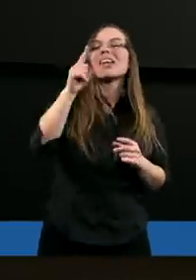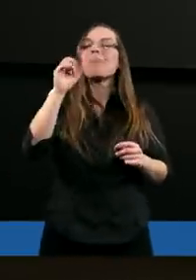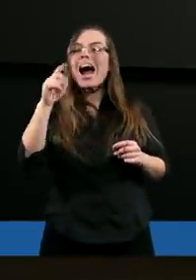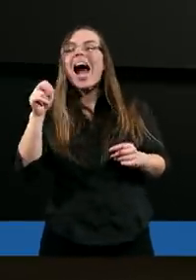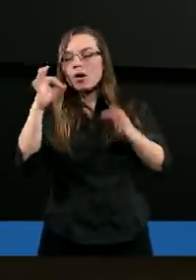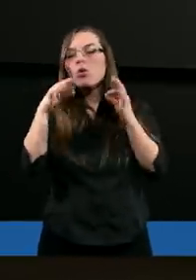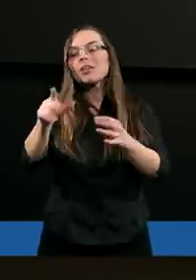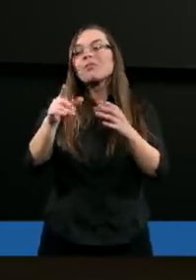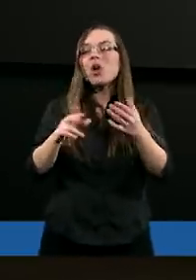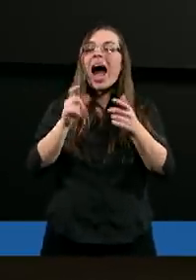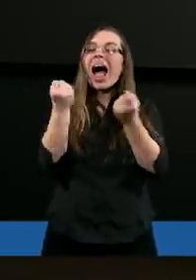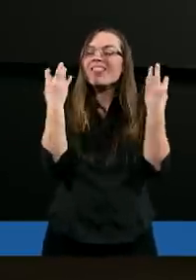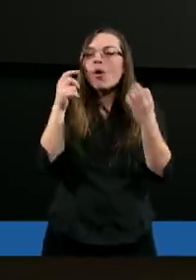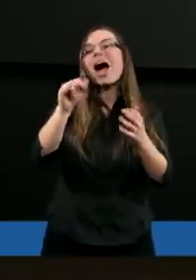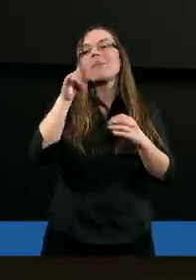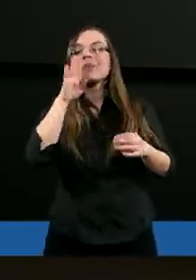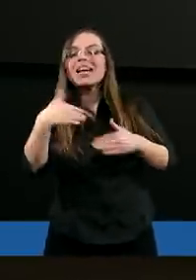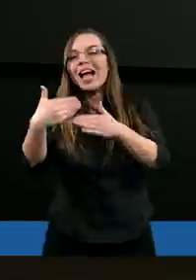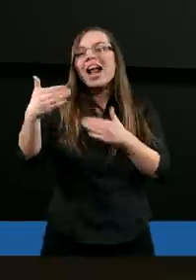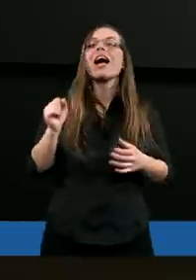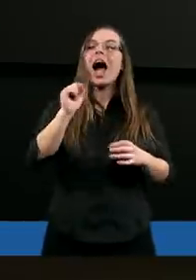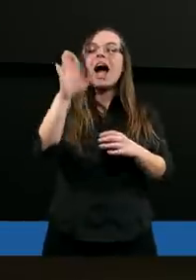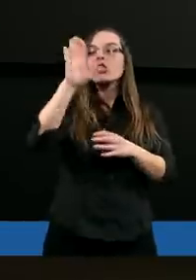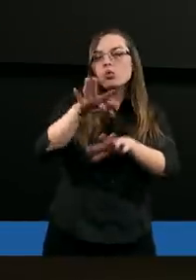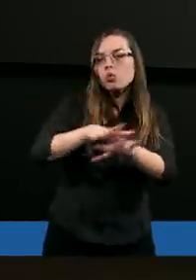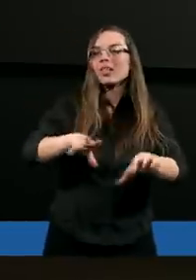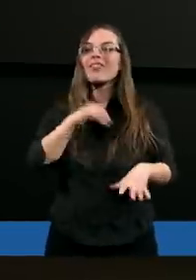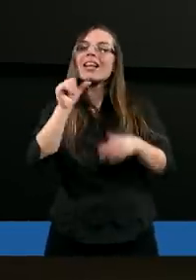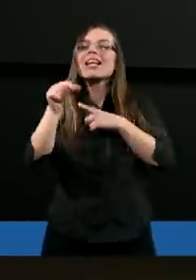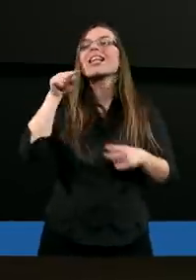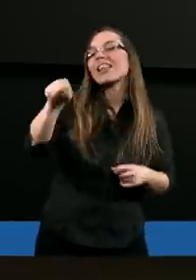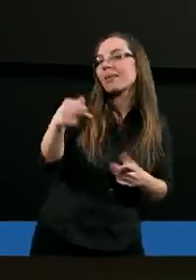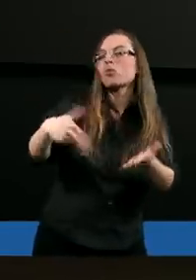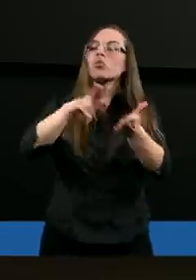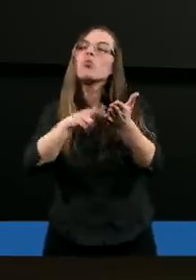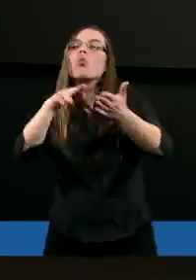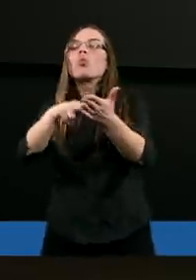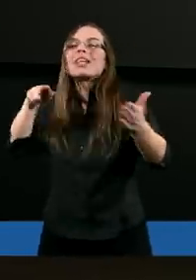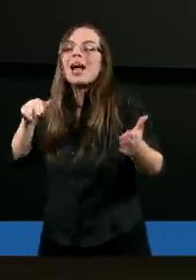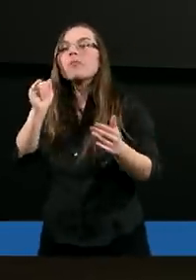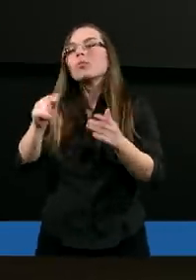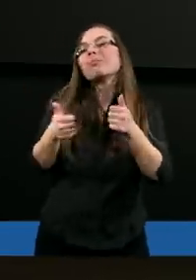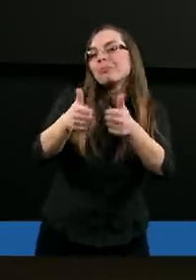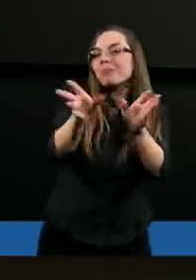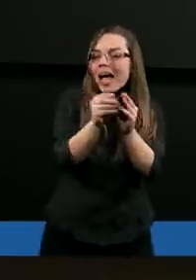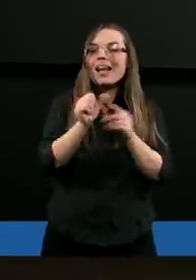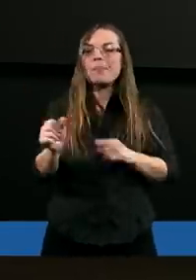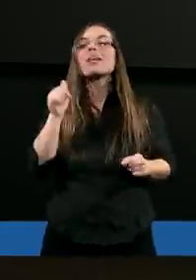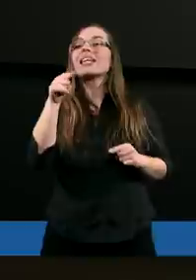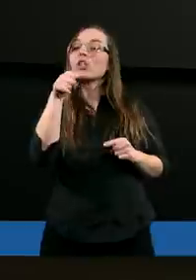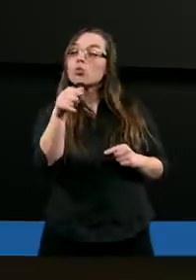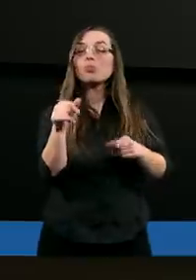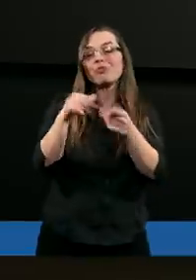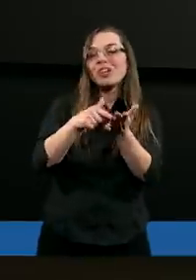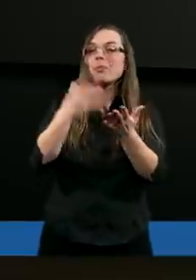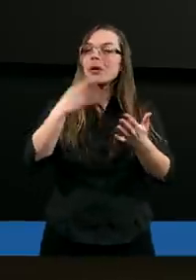właśnie adwokatem i tak dalej. Tak, a Duch Święty jest ten, który zastępuje. No i tutaj muszę tylko dodać, że to słowo,